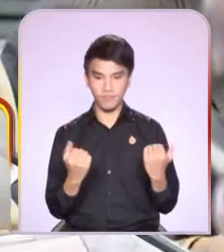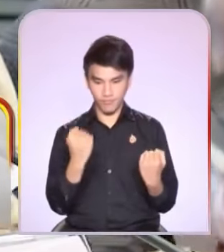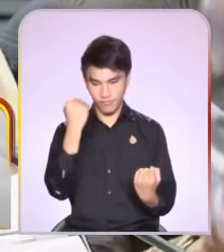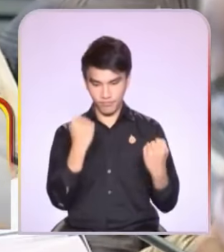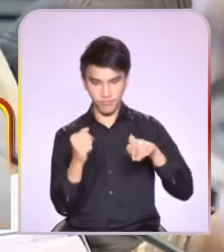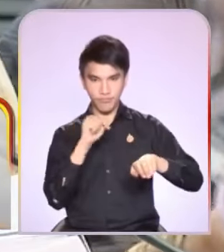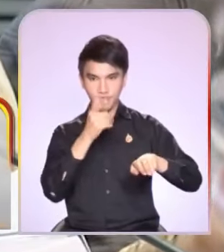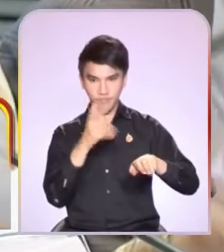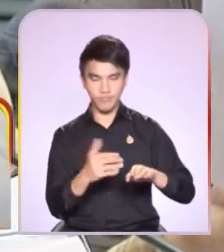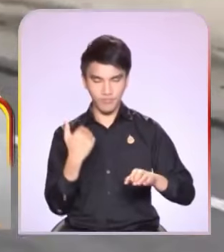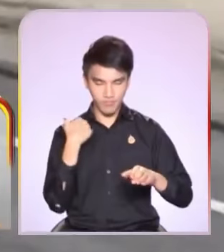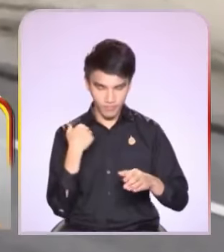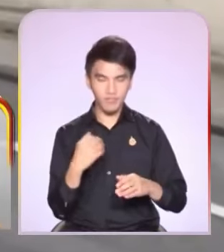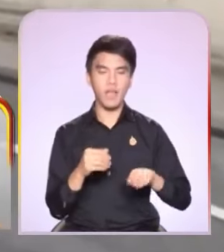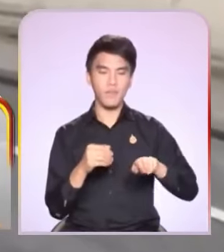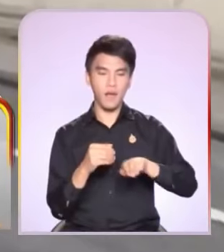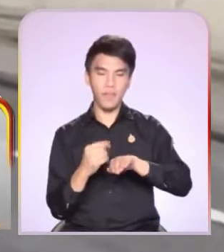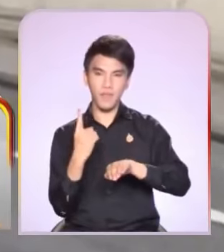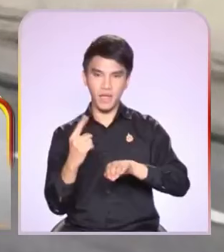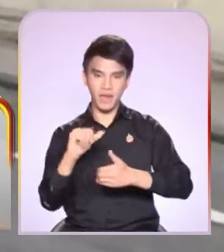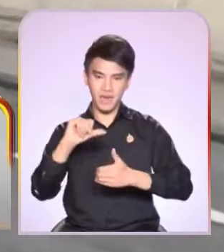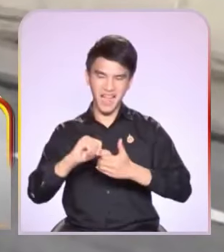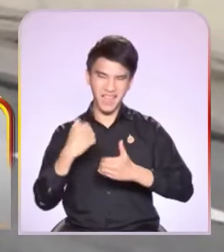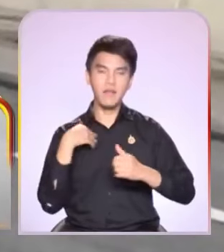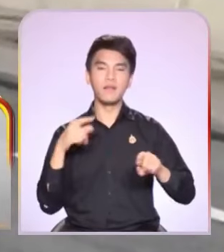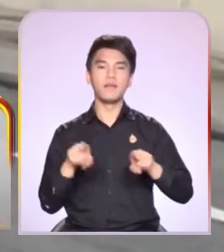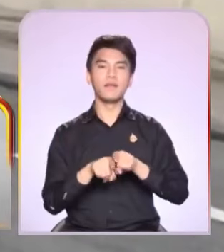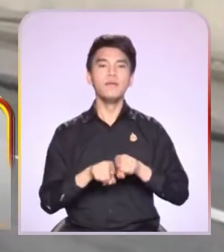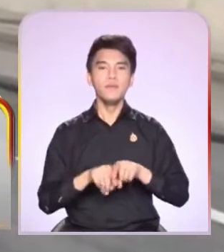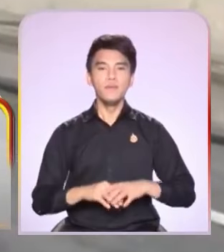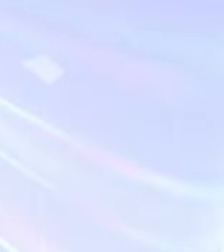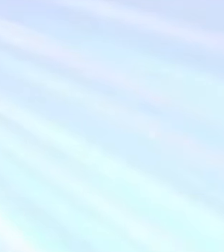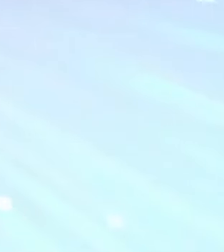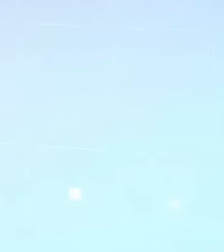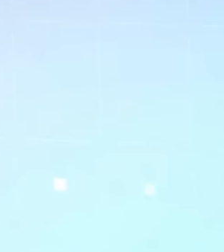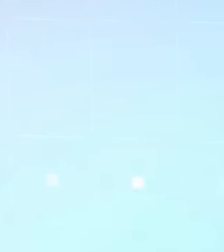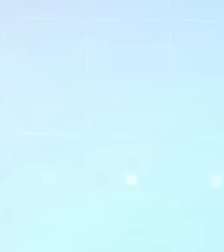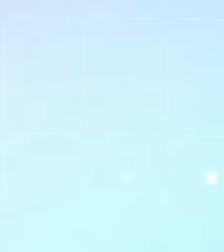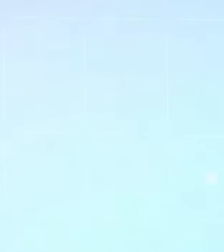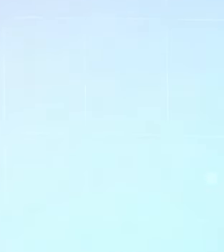คันที่เกิดเหตุแล้วมีอีก1คันที่มีการติดถังก๊าซแบบเดียวกันนี้แหละค่ะ ค่ะ